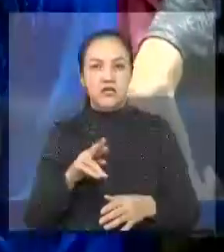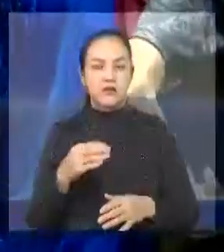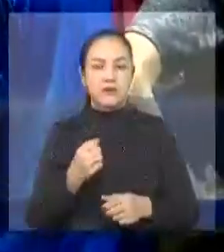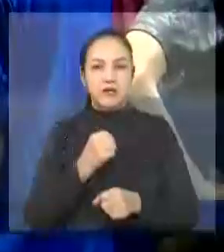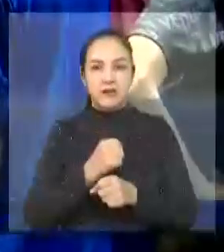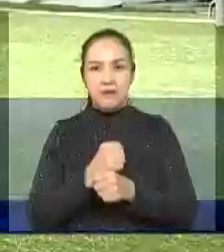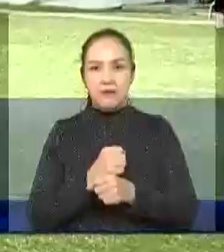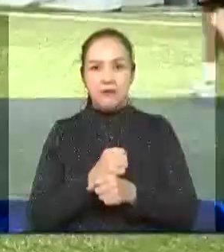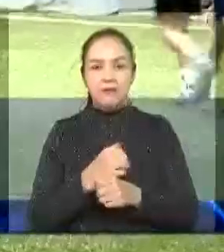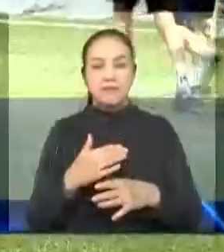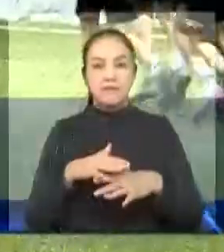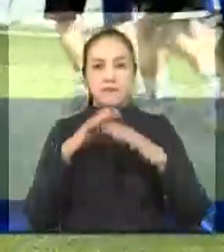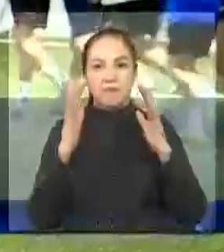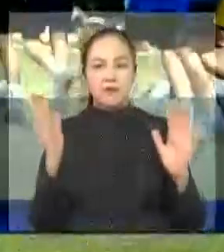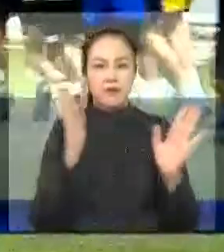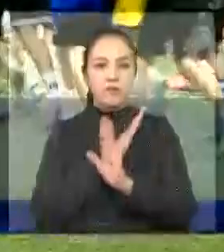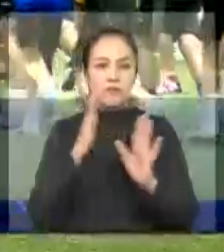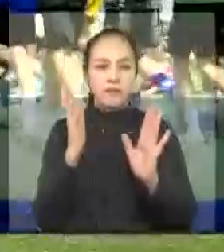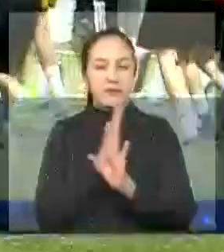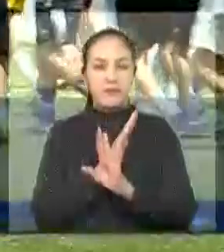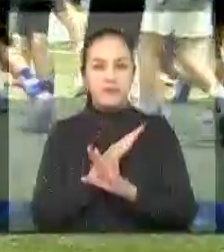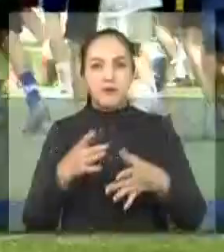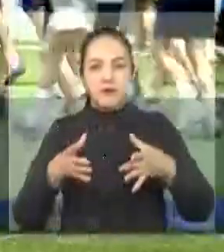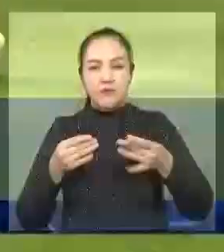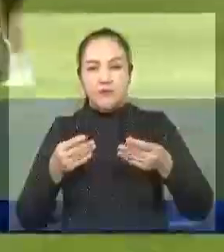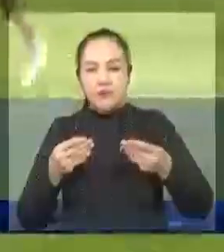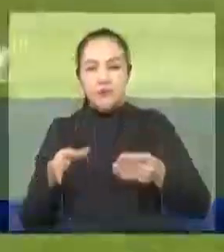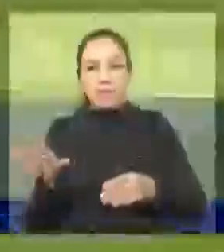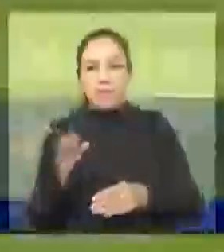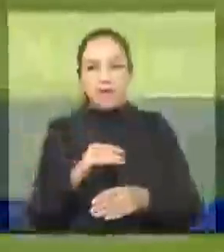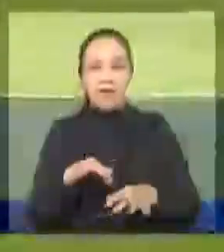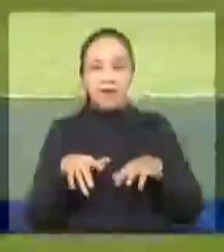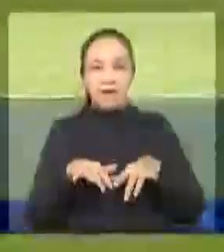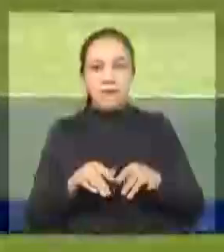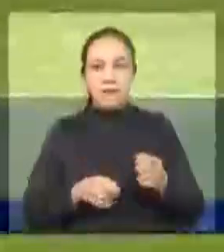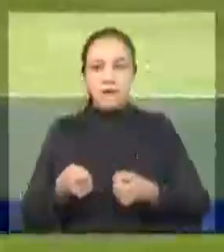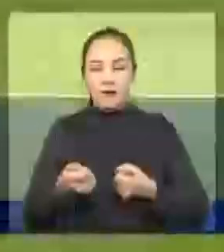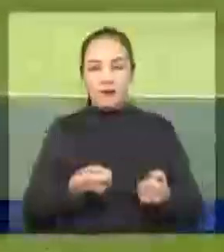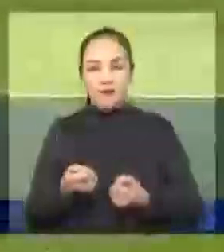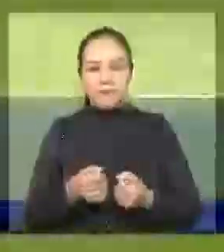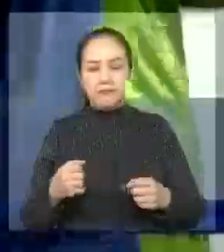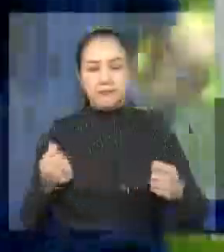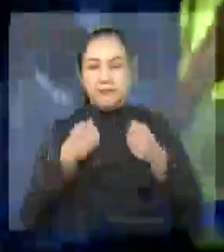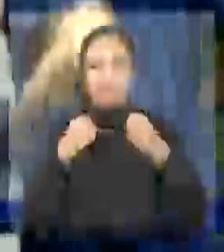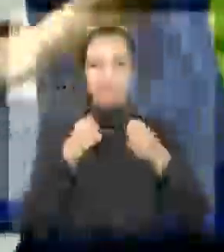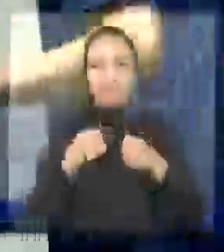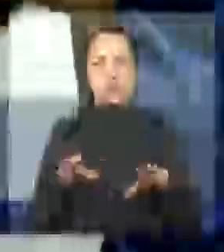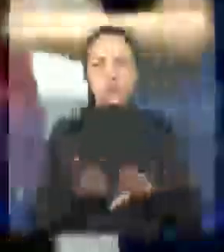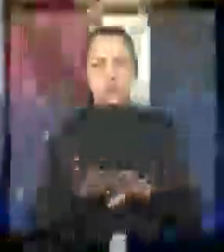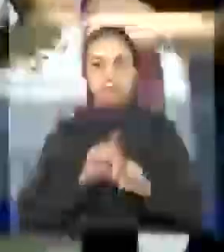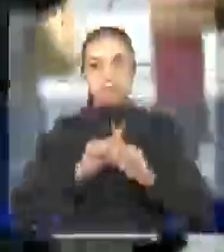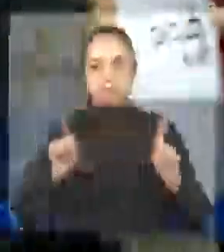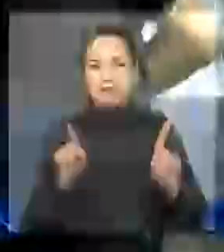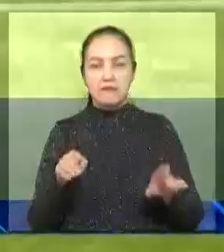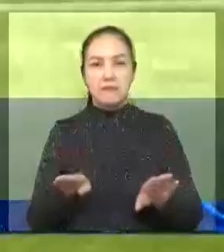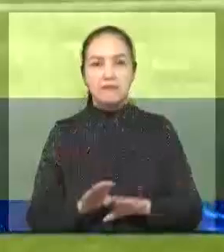технологиямен жасалған. Мұндағы ауа температурасы, ылғалдылық барлығы компьютермен басқарылады. Спорт нысанының тағы бір айрықша